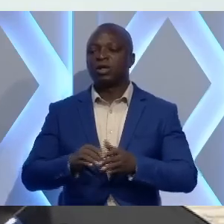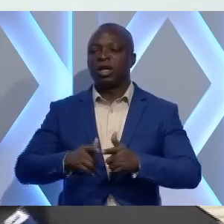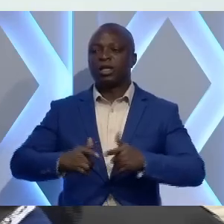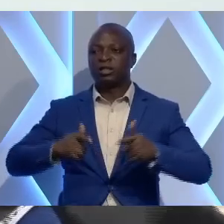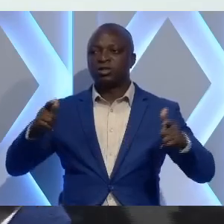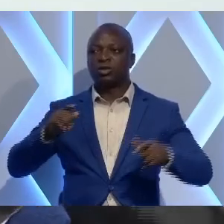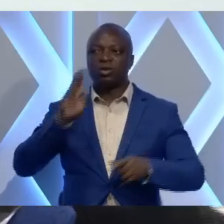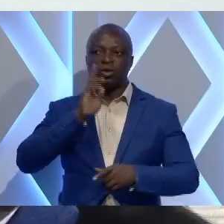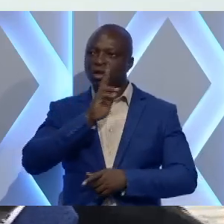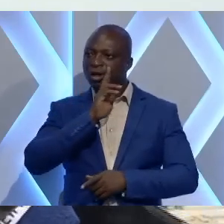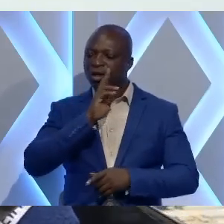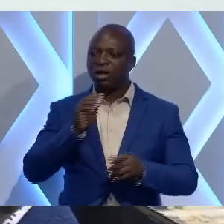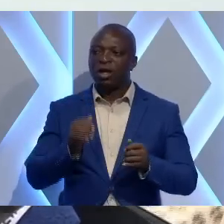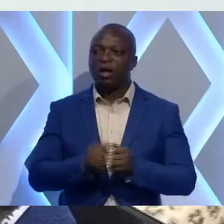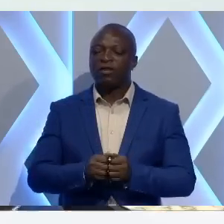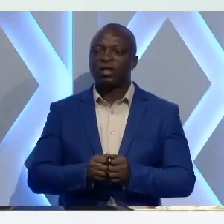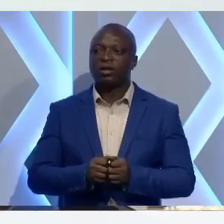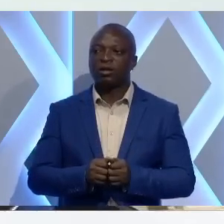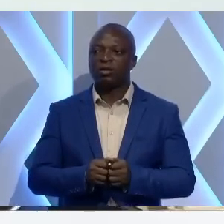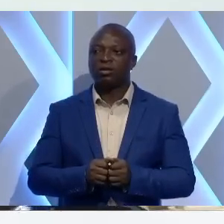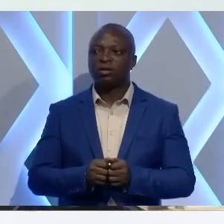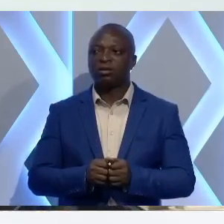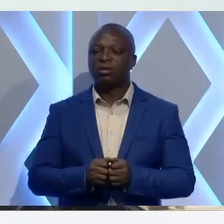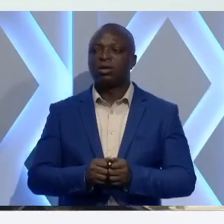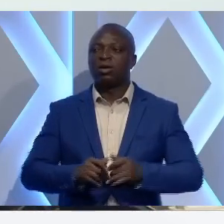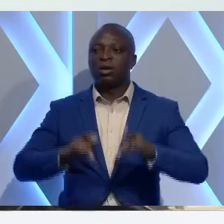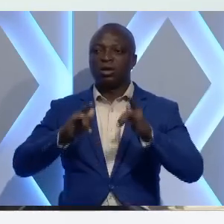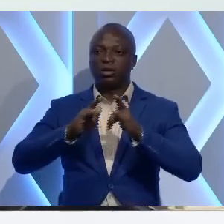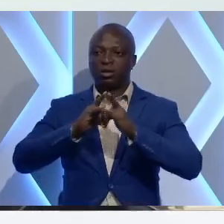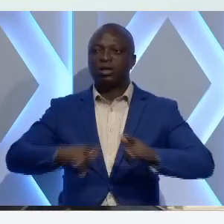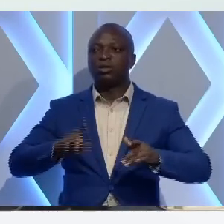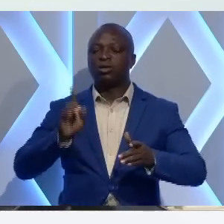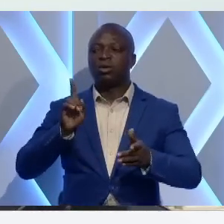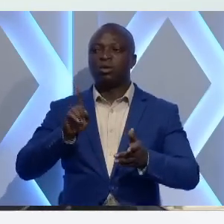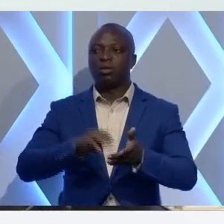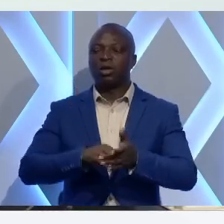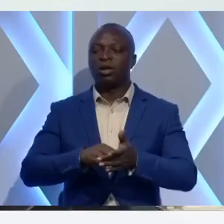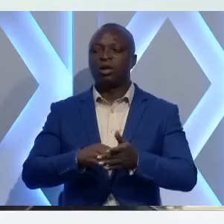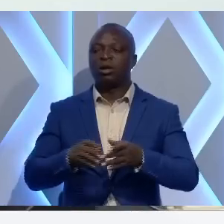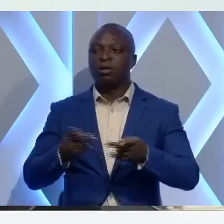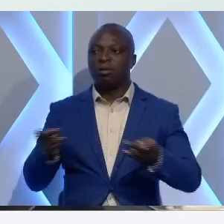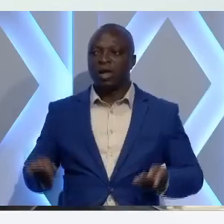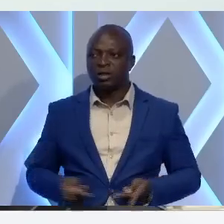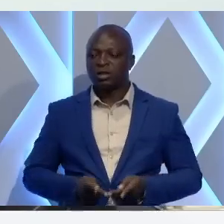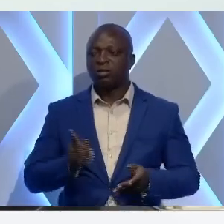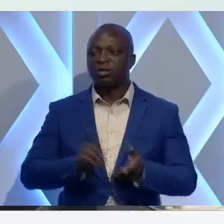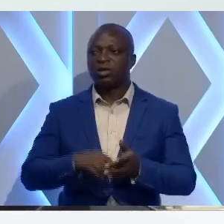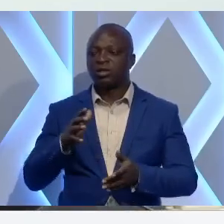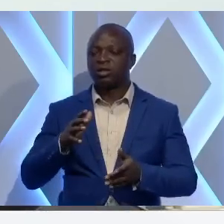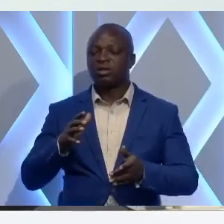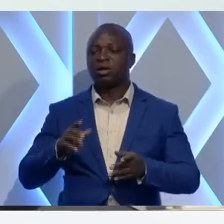l'hôtel avec une tente de 1000 places banquets, 1500 places